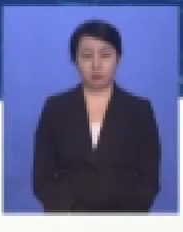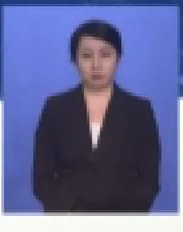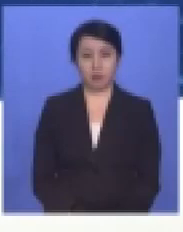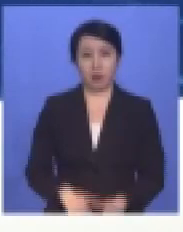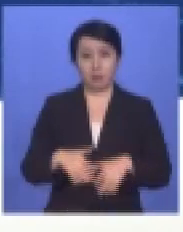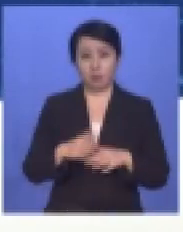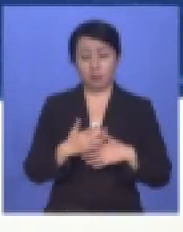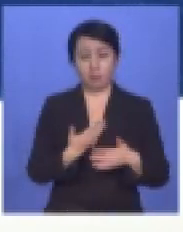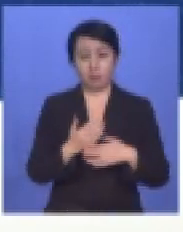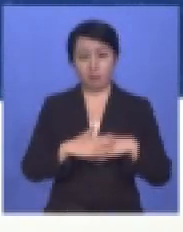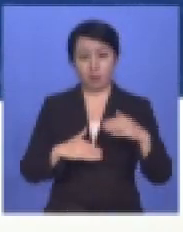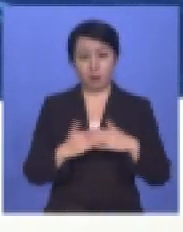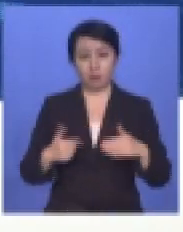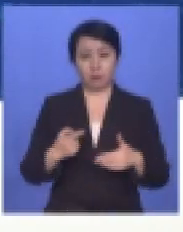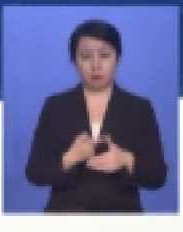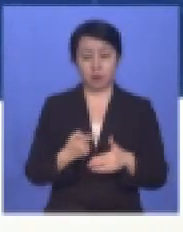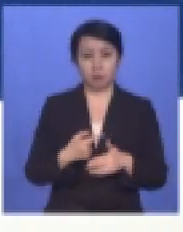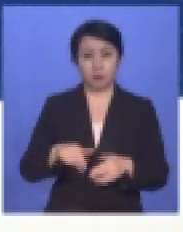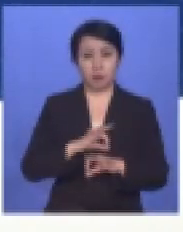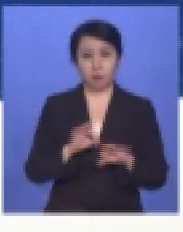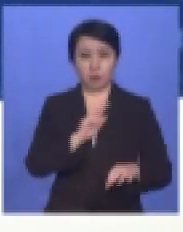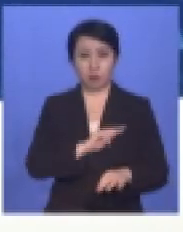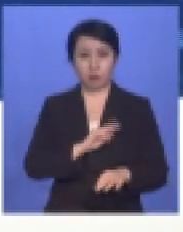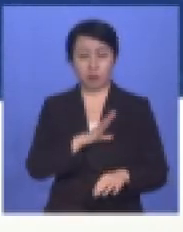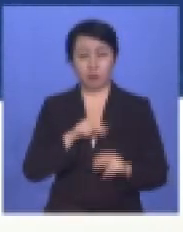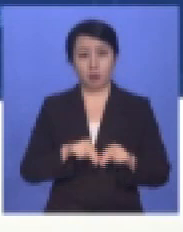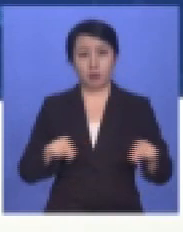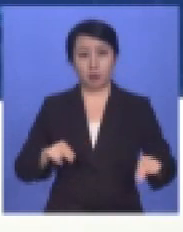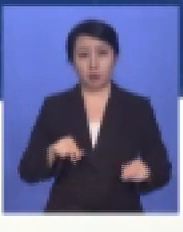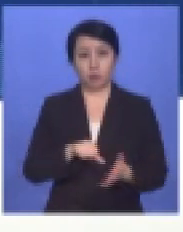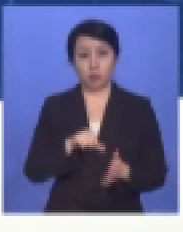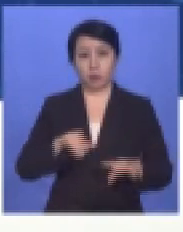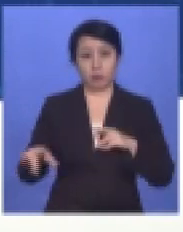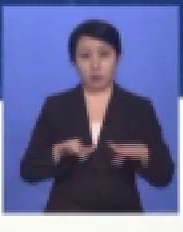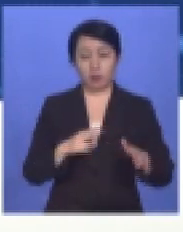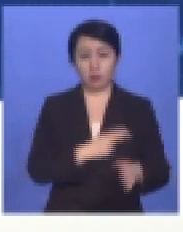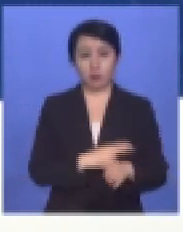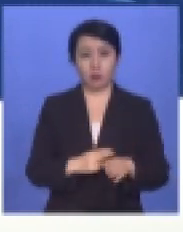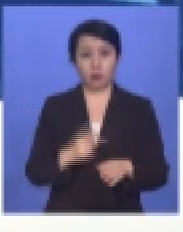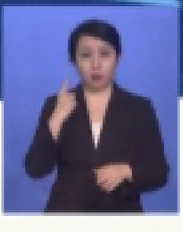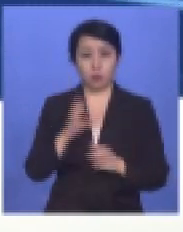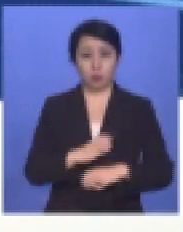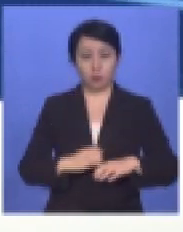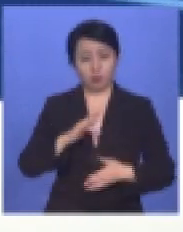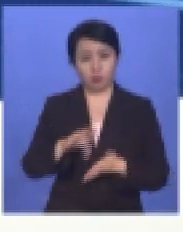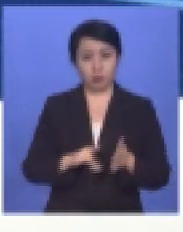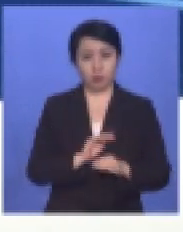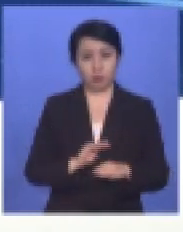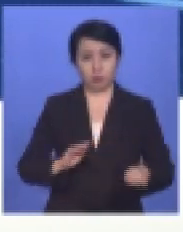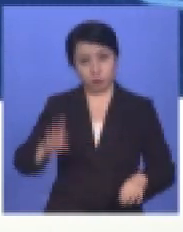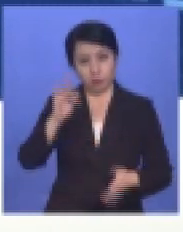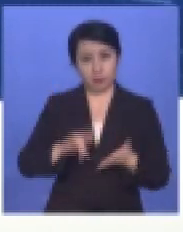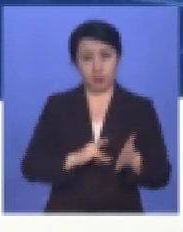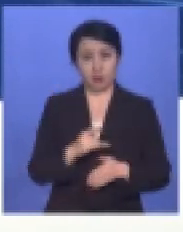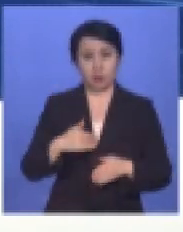Парад профессии под названием «Все работы хороши» прошел в Петропавловске. Участники мероприятия – воспитанники клубов городского